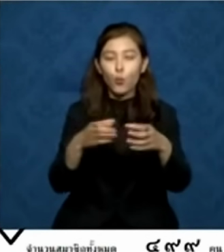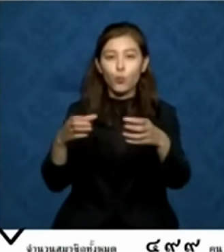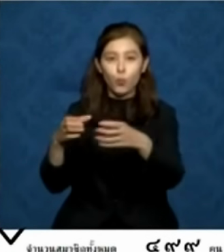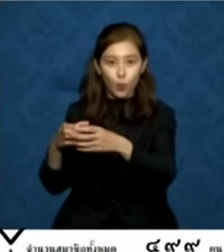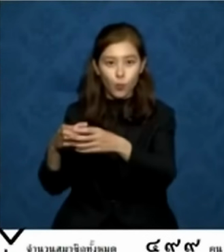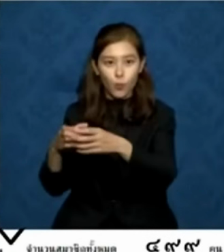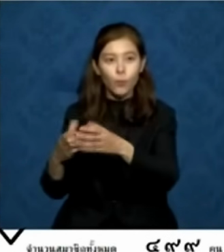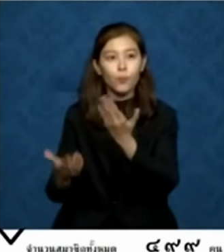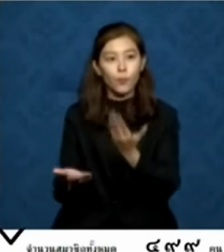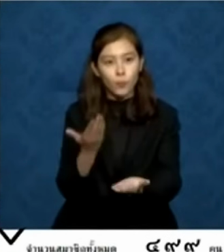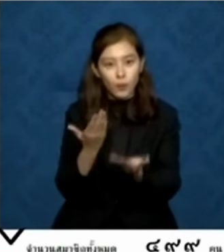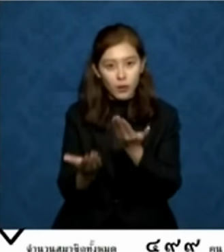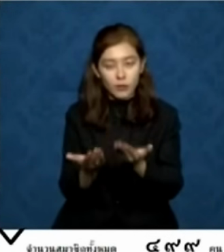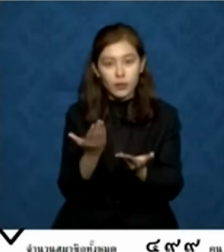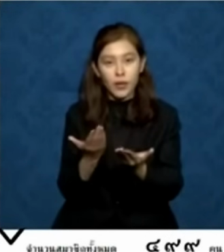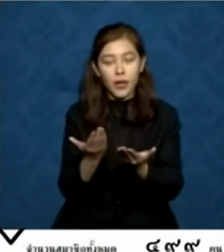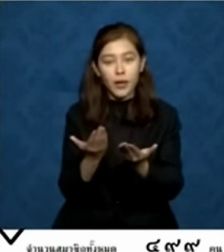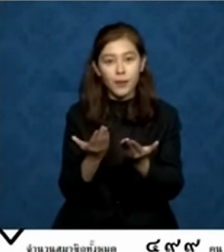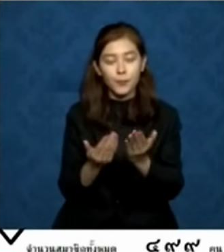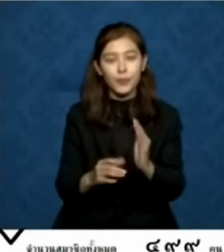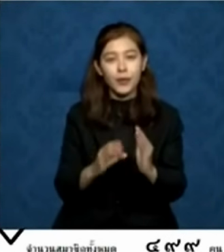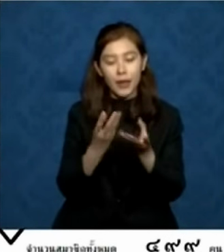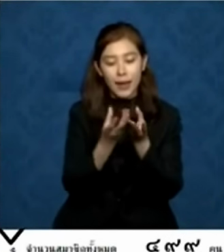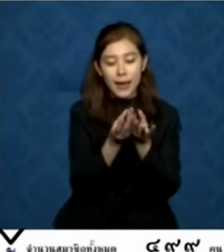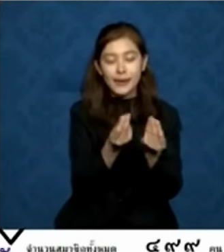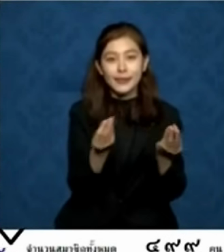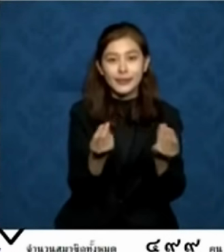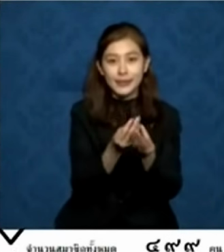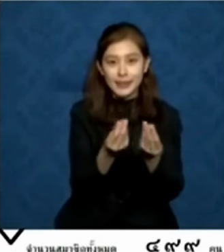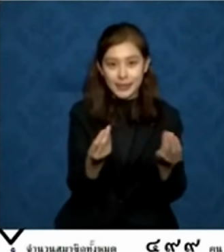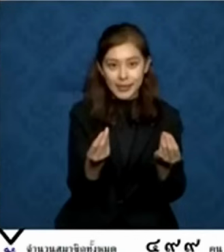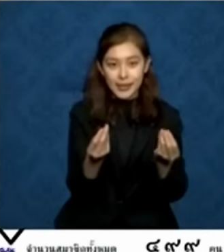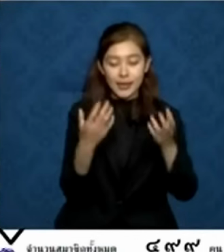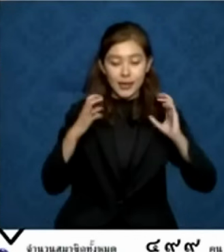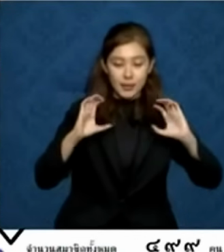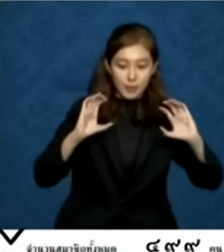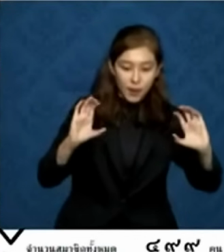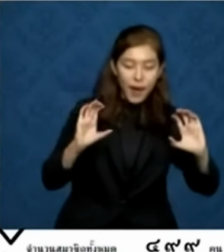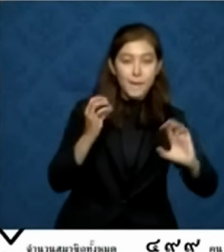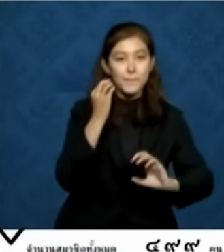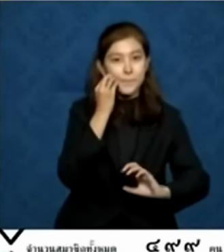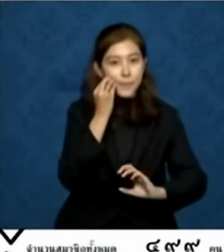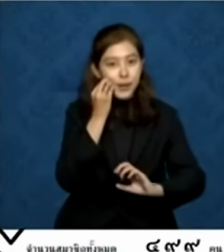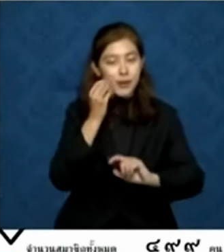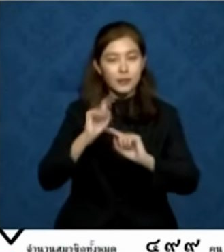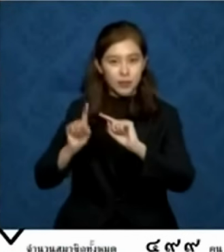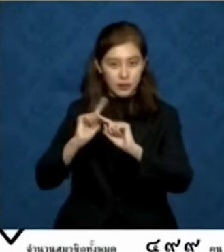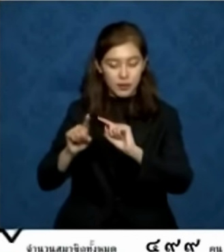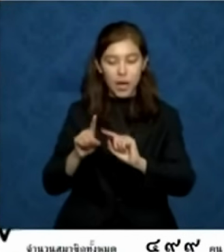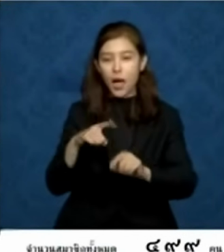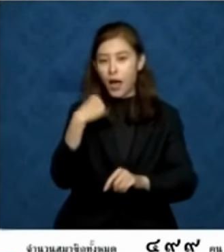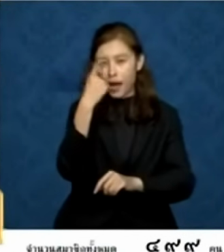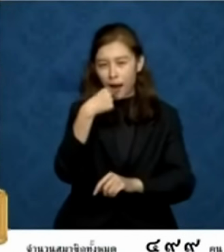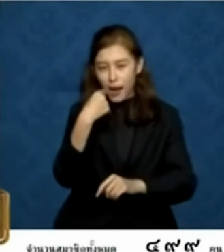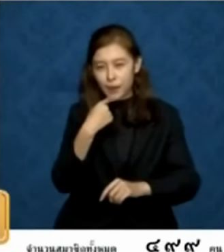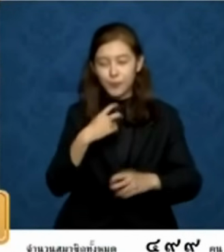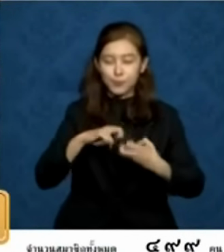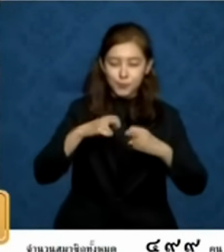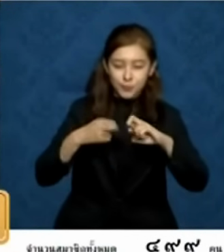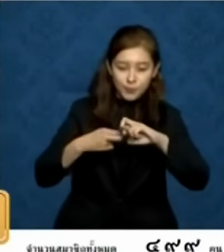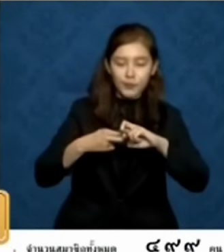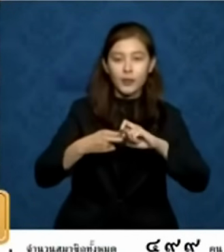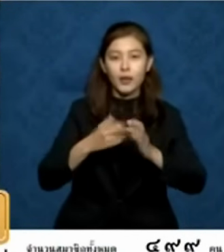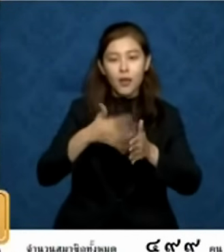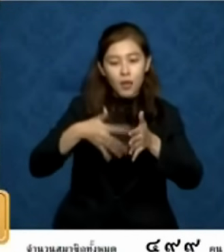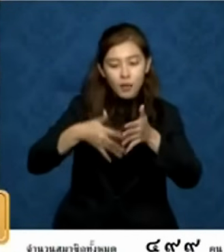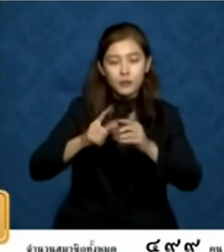จน์สิทธิ์ของบุคคลในเขตที่ดินของรัฐที่มีข้อพิพาทให้ยุติช่วยเหลือกลุ่มเป้าหมายที่ต้องการความช่วยเหลือเป็นพิเศ